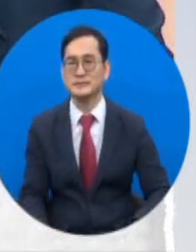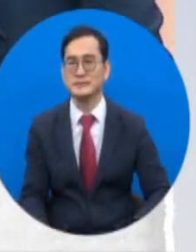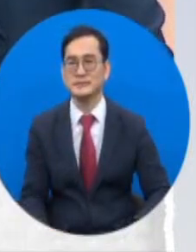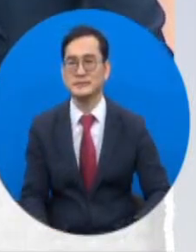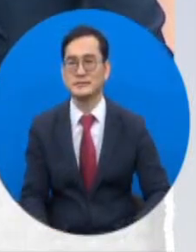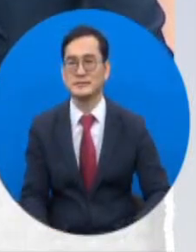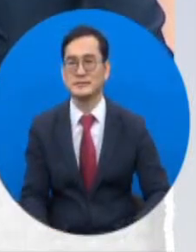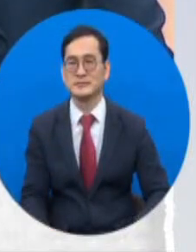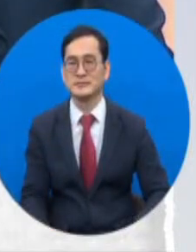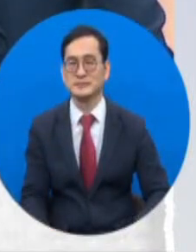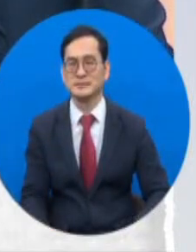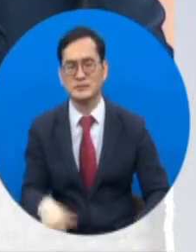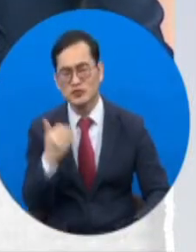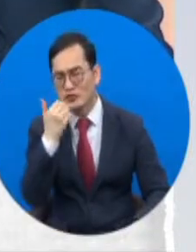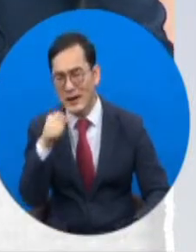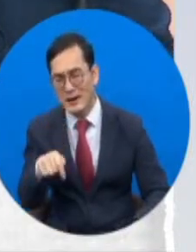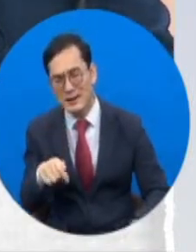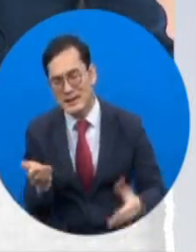한 사람이, 한 비서관이,